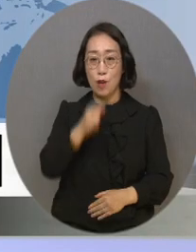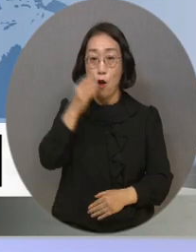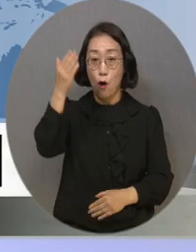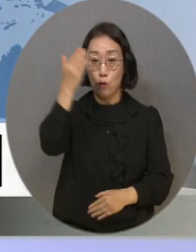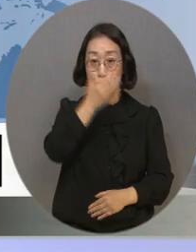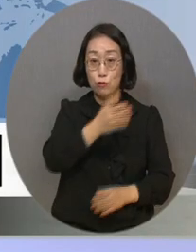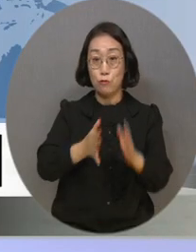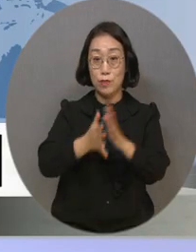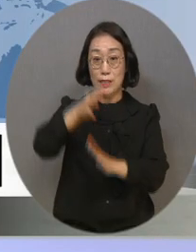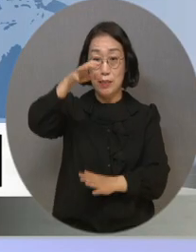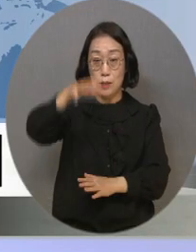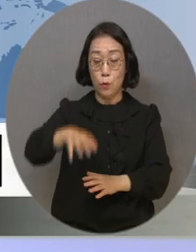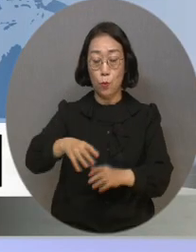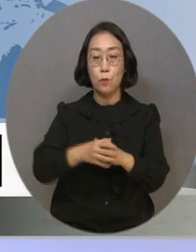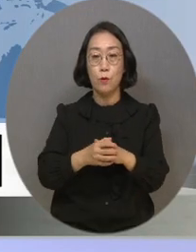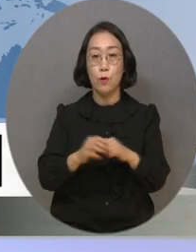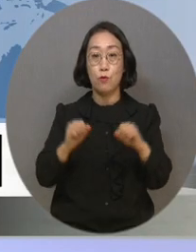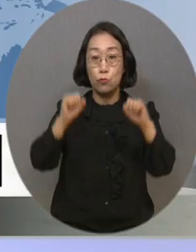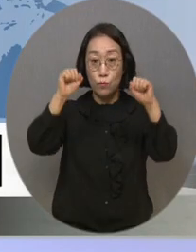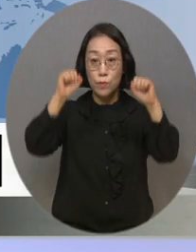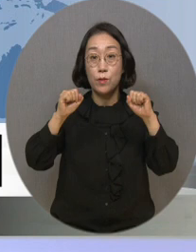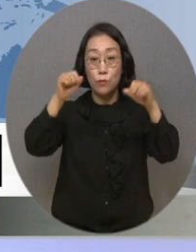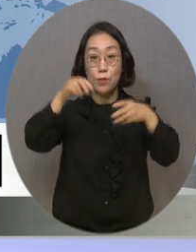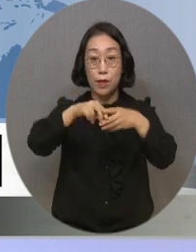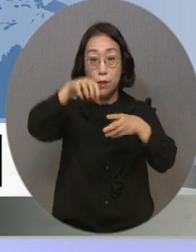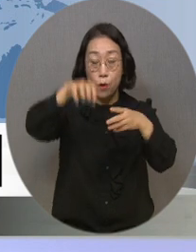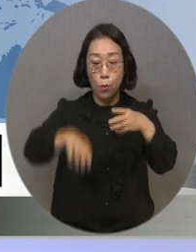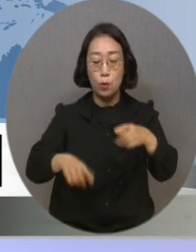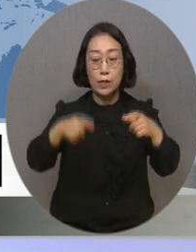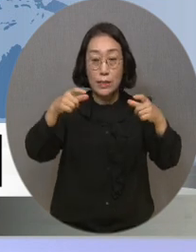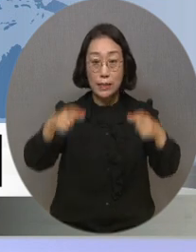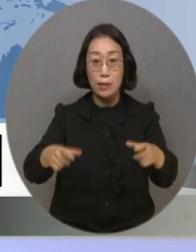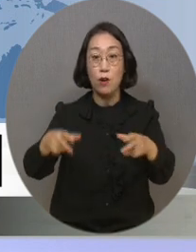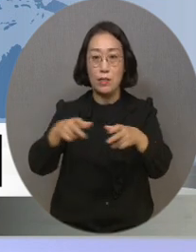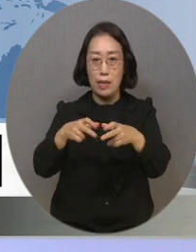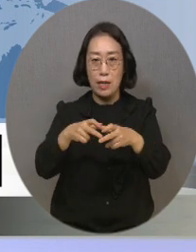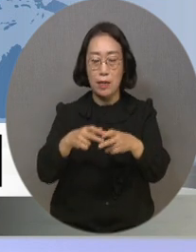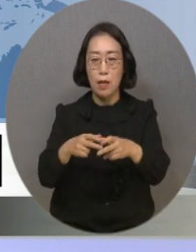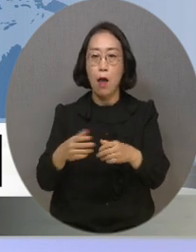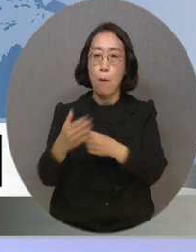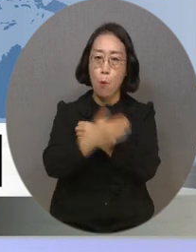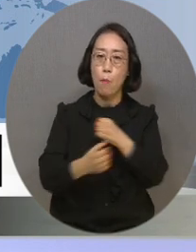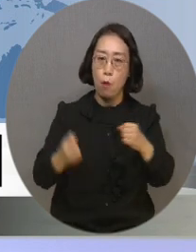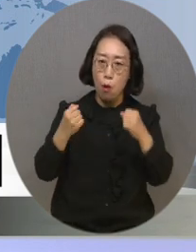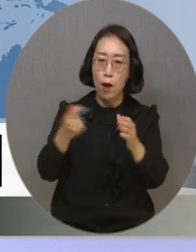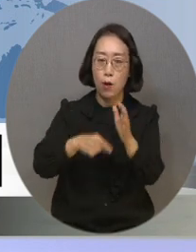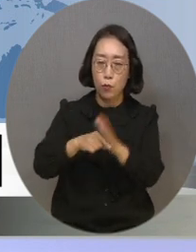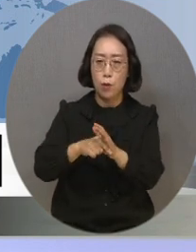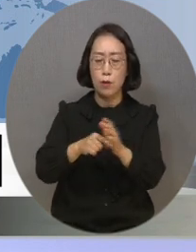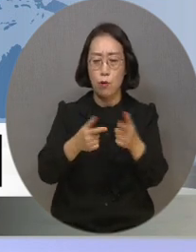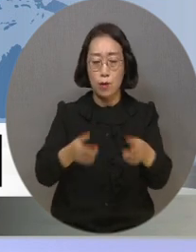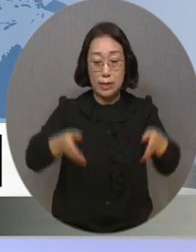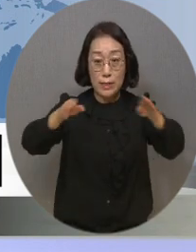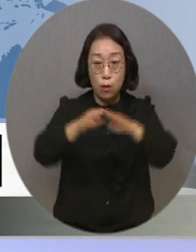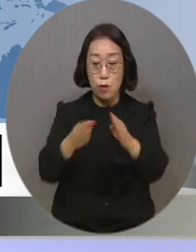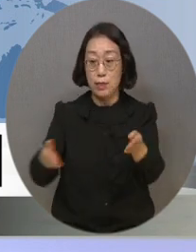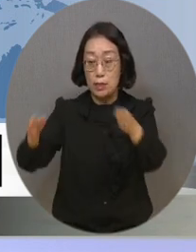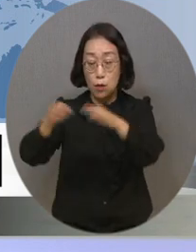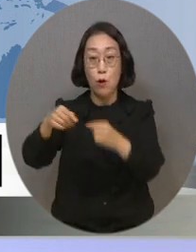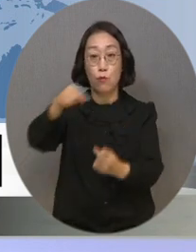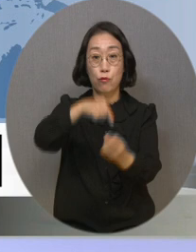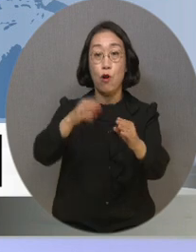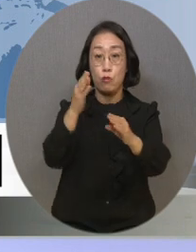여수시 장애인 국민체육센터는 지역 장애인의 건강과 재활을 위한 다양한 시설을 운영하고 있는데요.